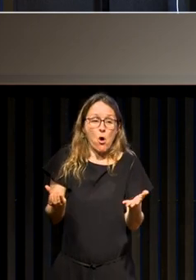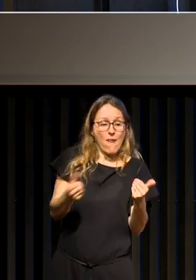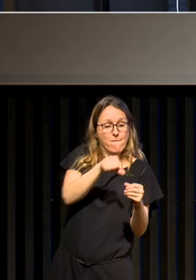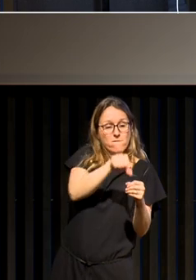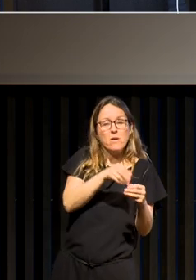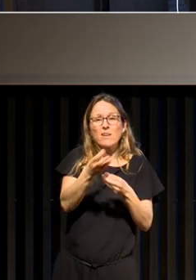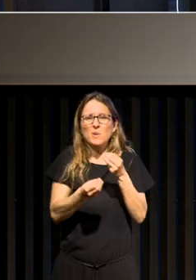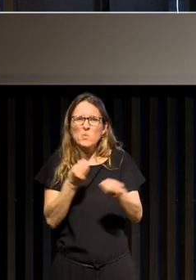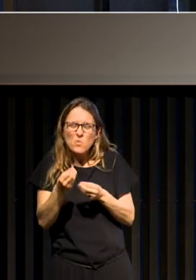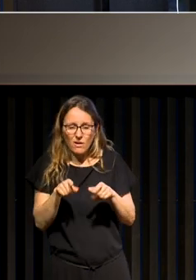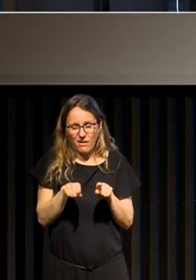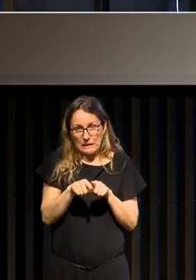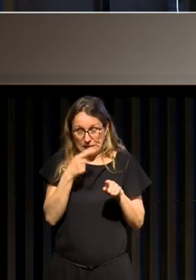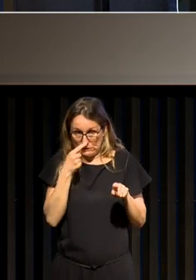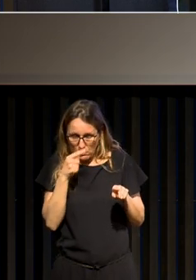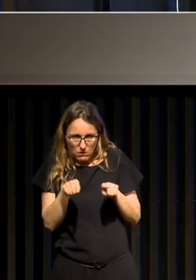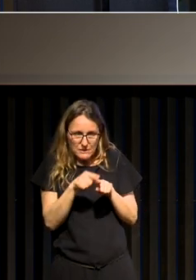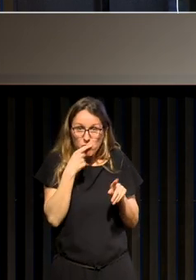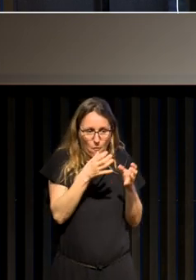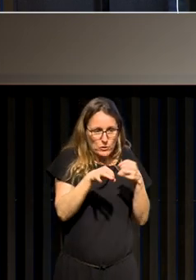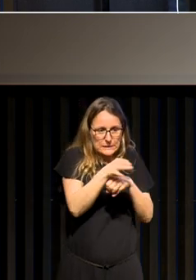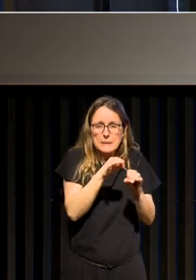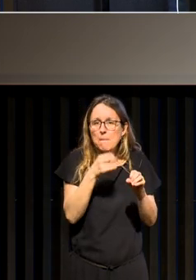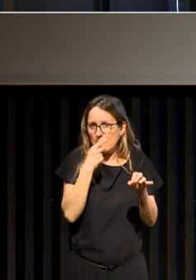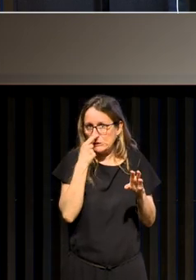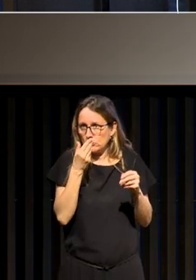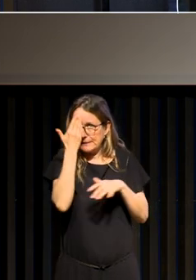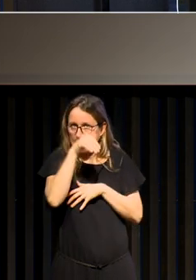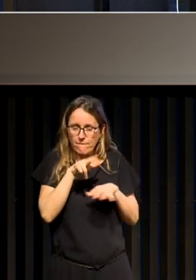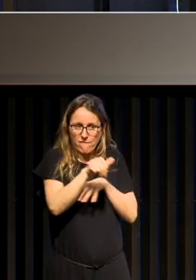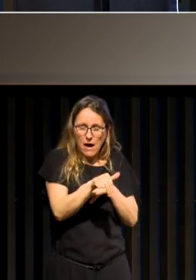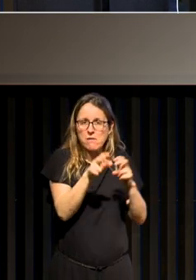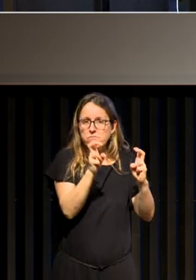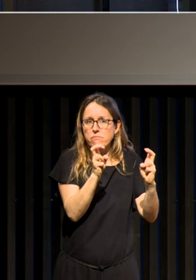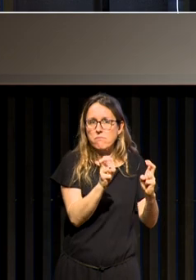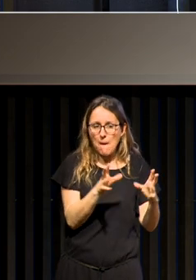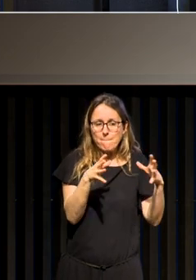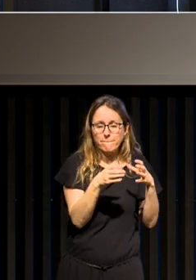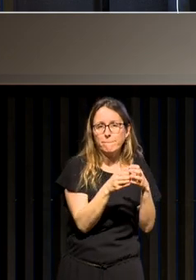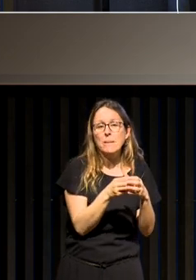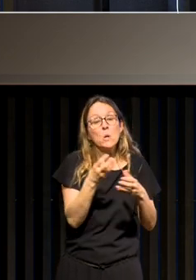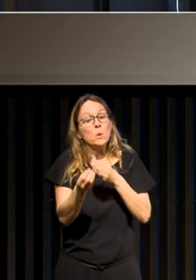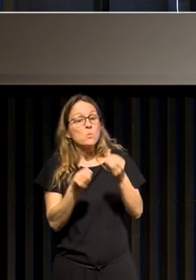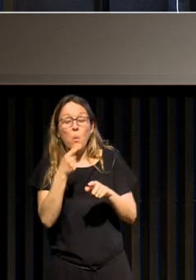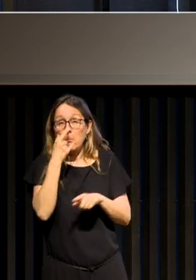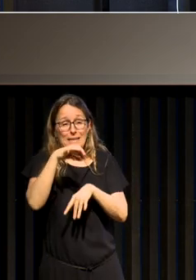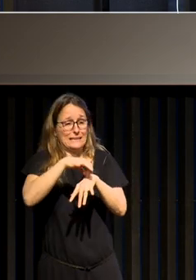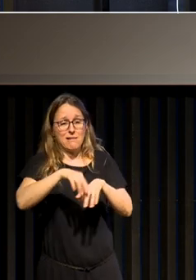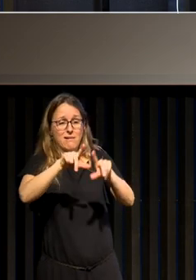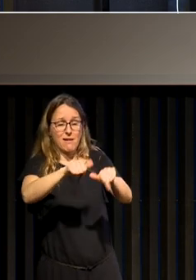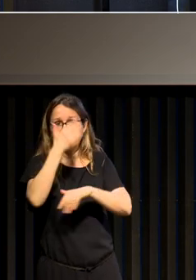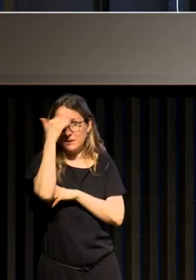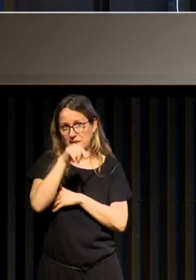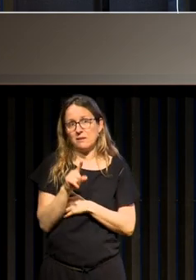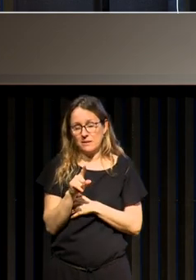qui ampute le capital ovocytaire, et aussi pour maladies qui font que la réserve